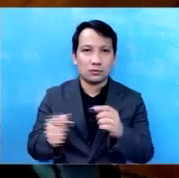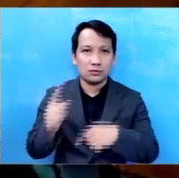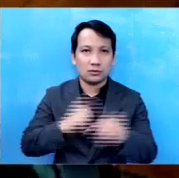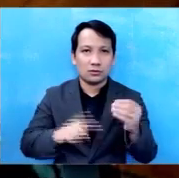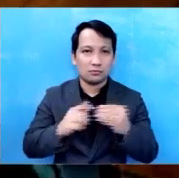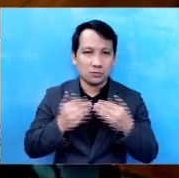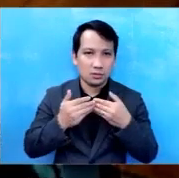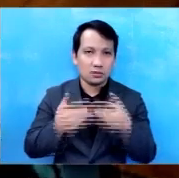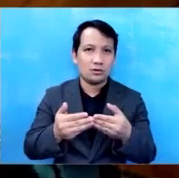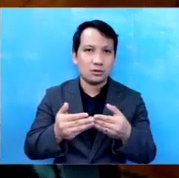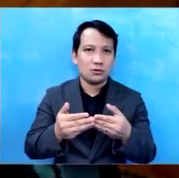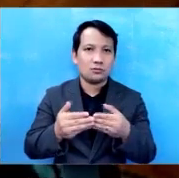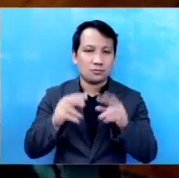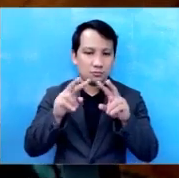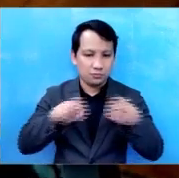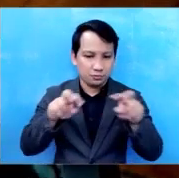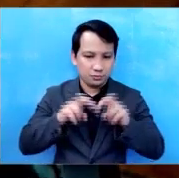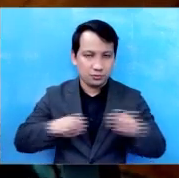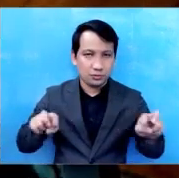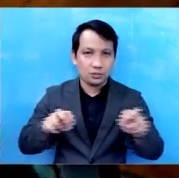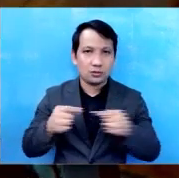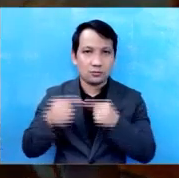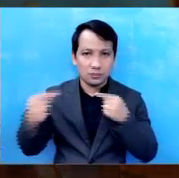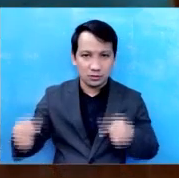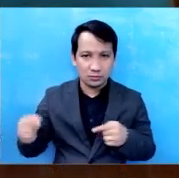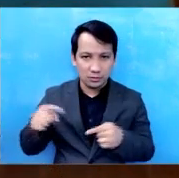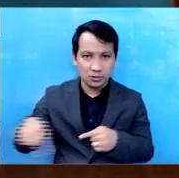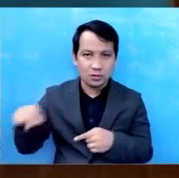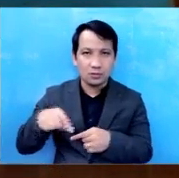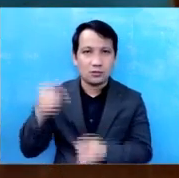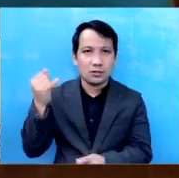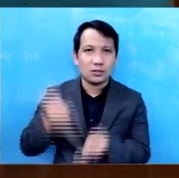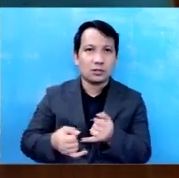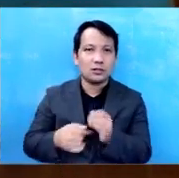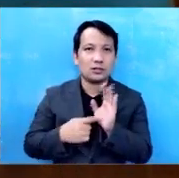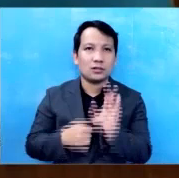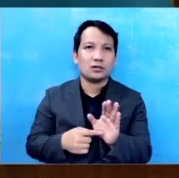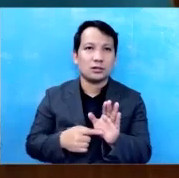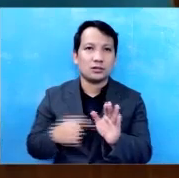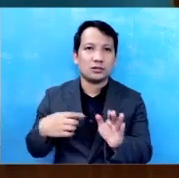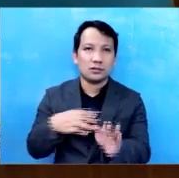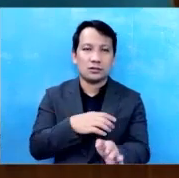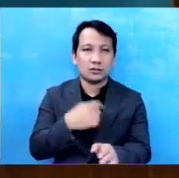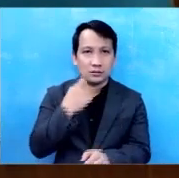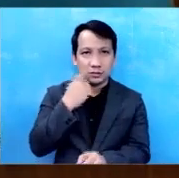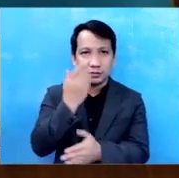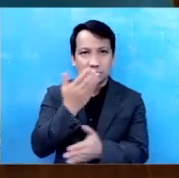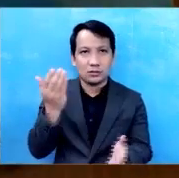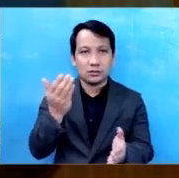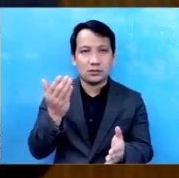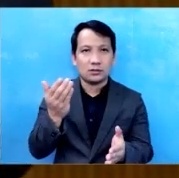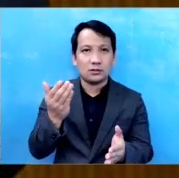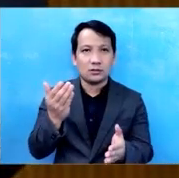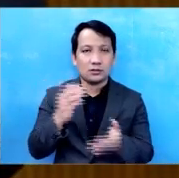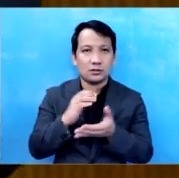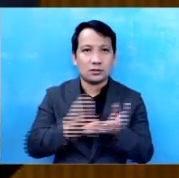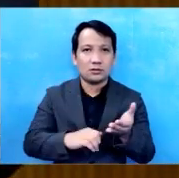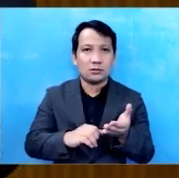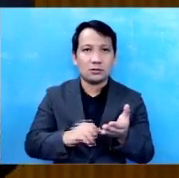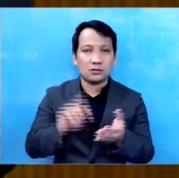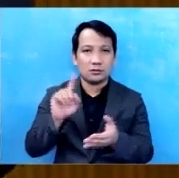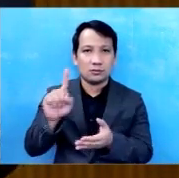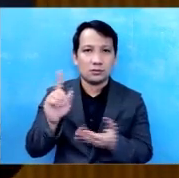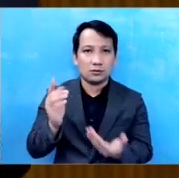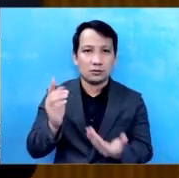pa rin sa pagbusisi ang mga taga-oposisyon. Sa huling araw ng sesyon sa Kamara kanina, nauwi sa tawaran sa isang probisyon ng